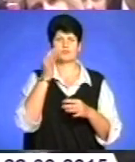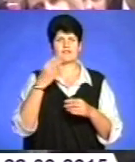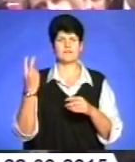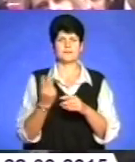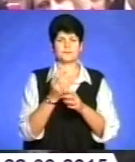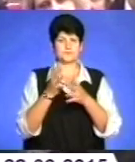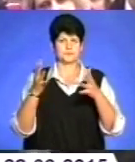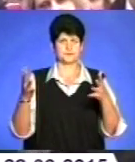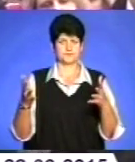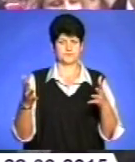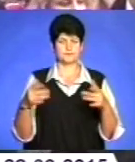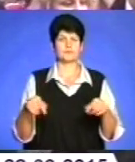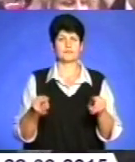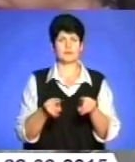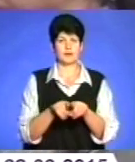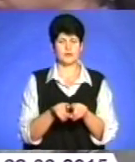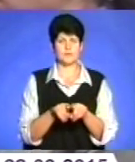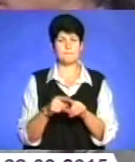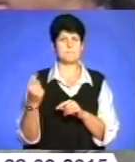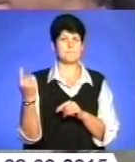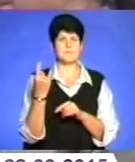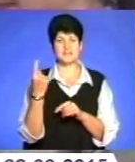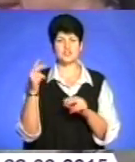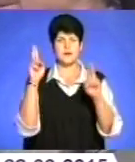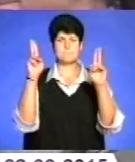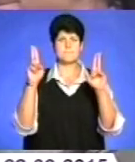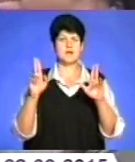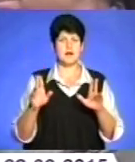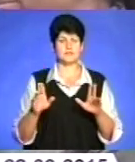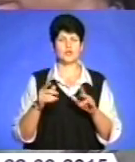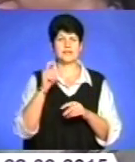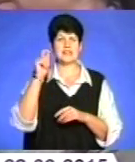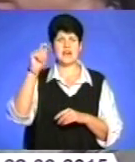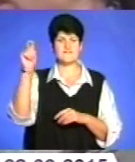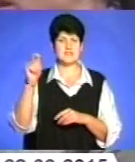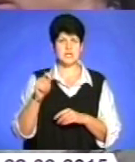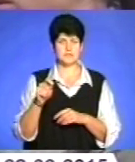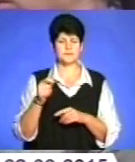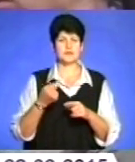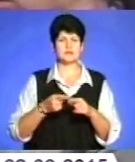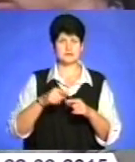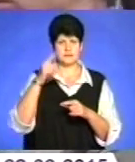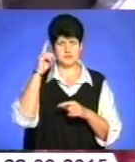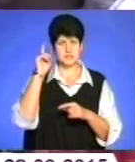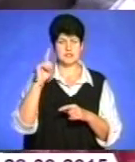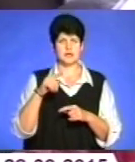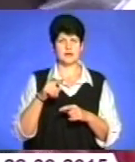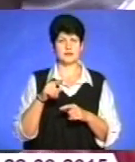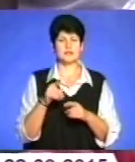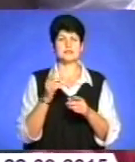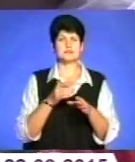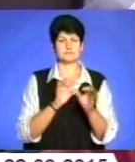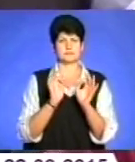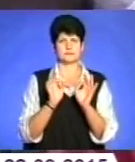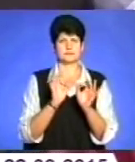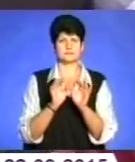також. Перше правило на війні, ви знаєте, це належним чином